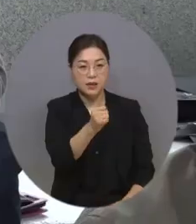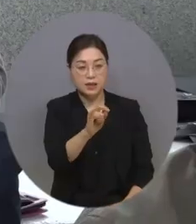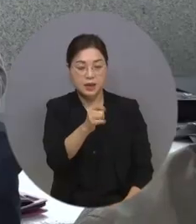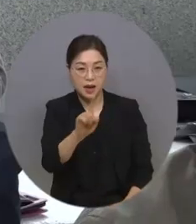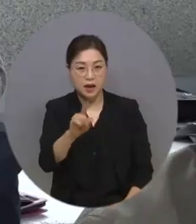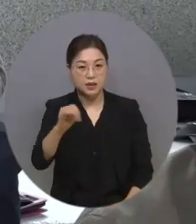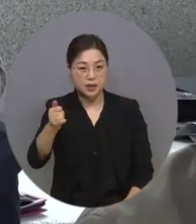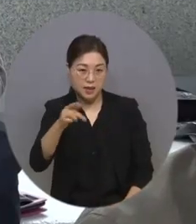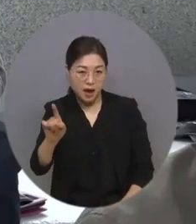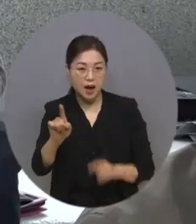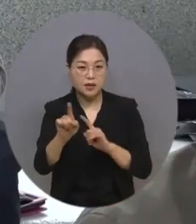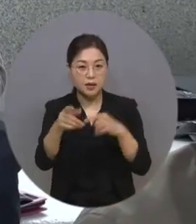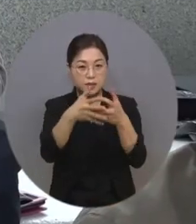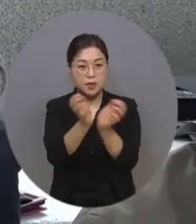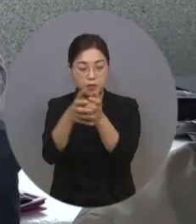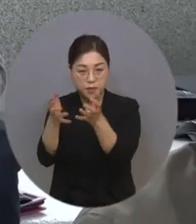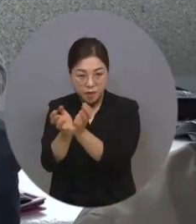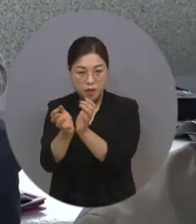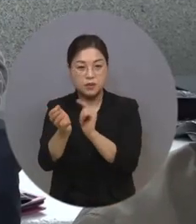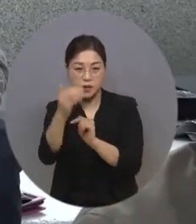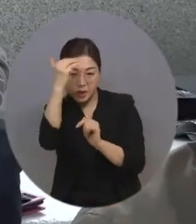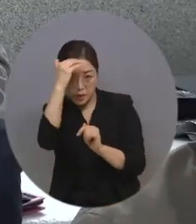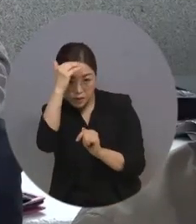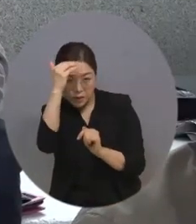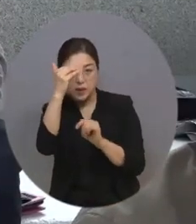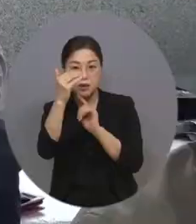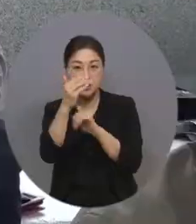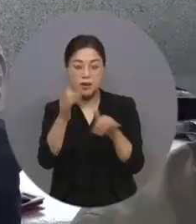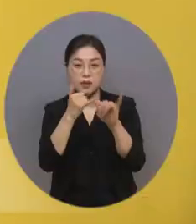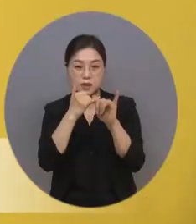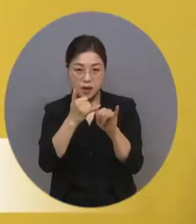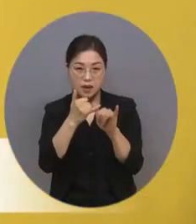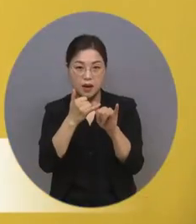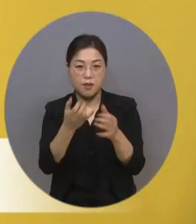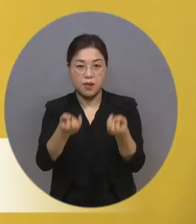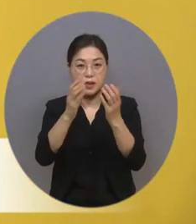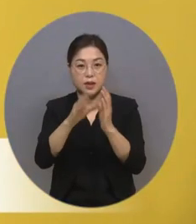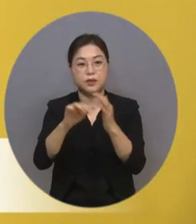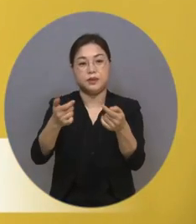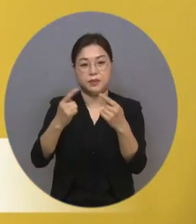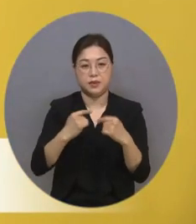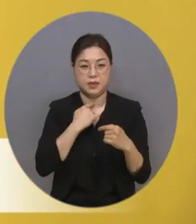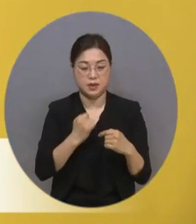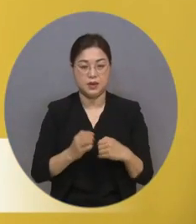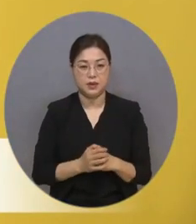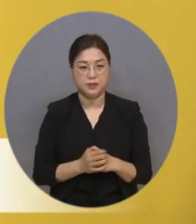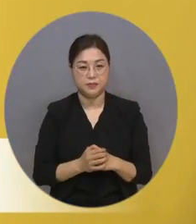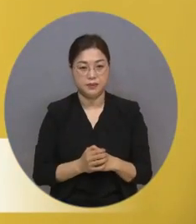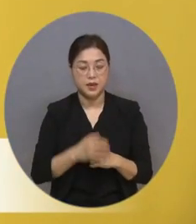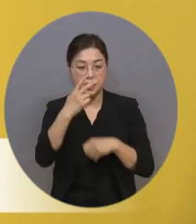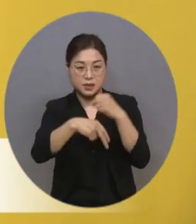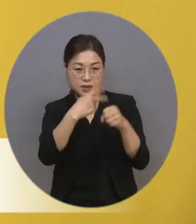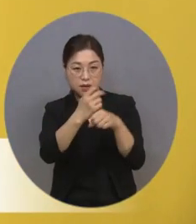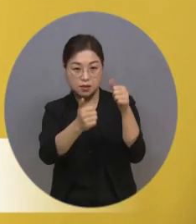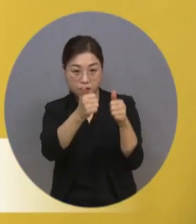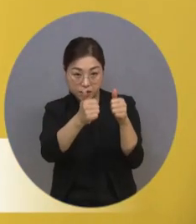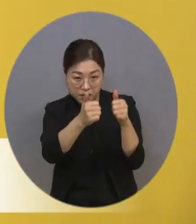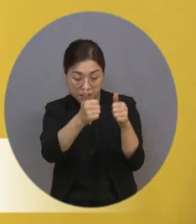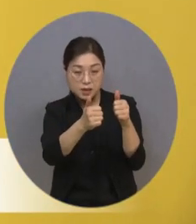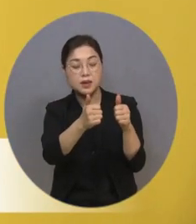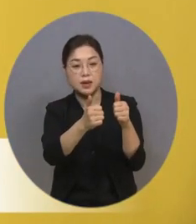원생들도 경기 관람과 시상식까지 참여해서 자리를 빛내주었습니다. 2년차를 마무리한 유니파이드